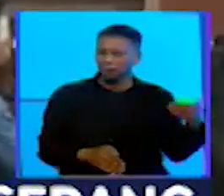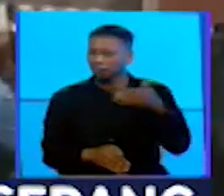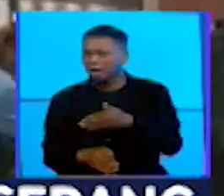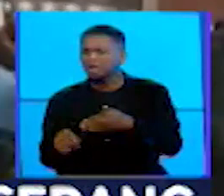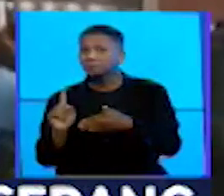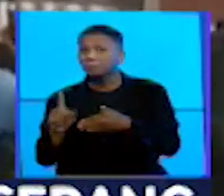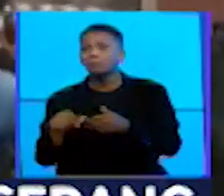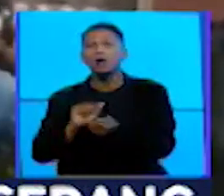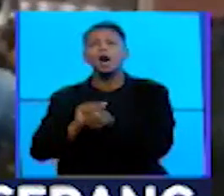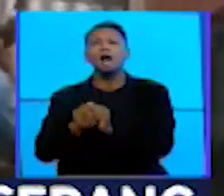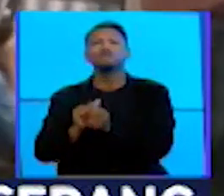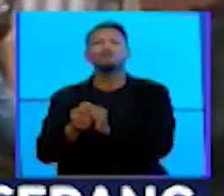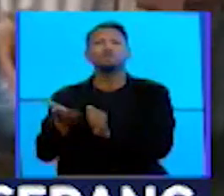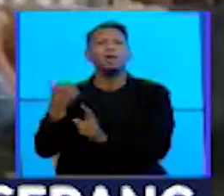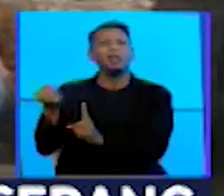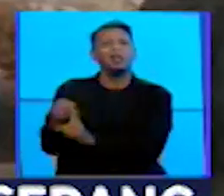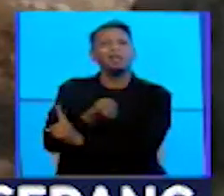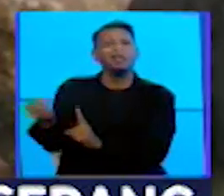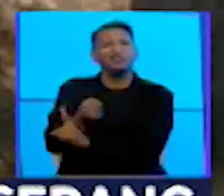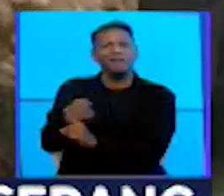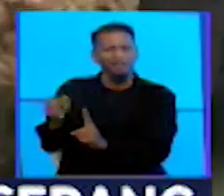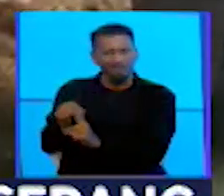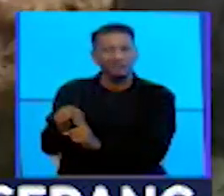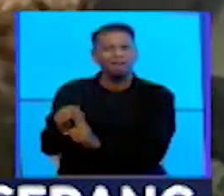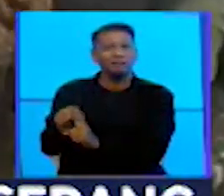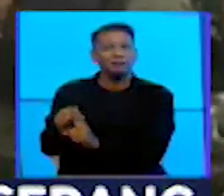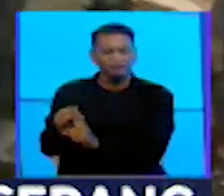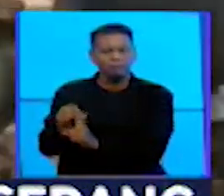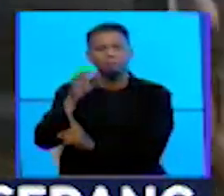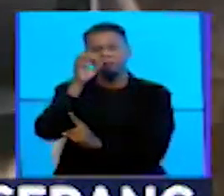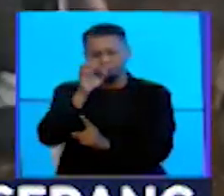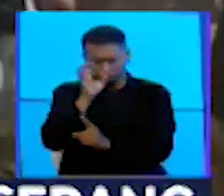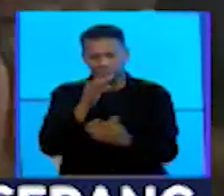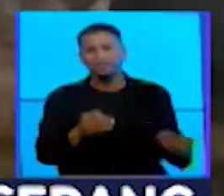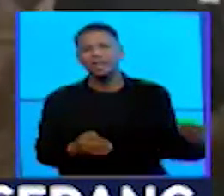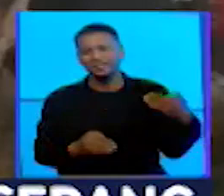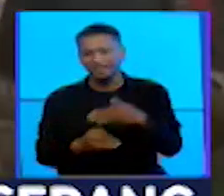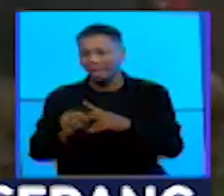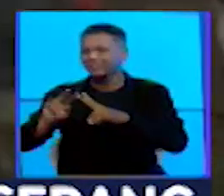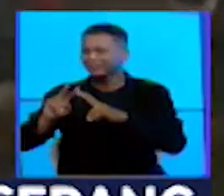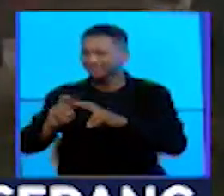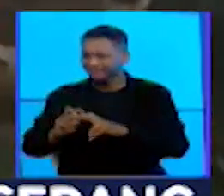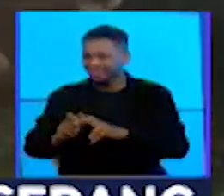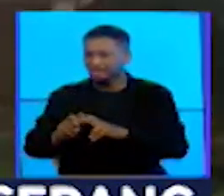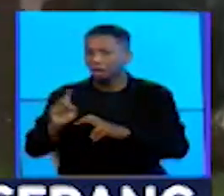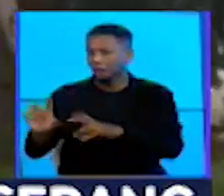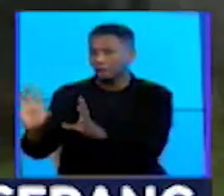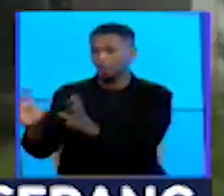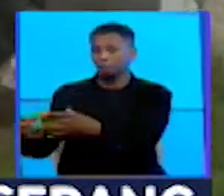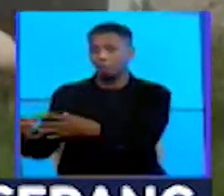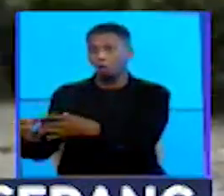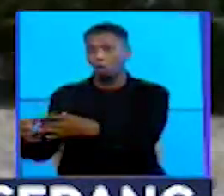yang dibakar oleh KKB Kamis lalu. Usai melakukan pengecekan, rombongan yang hendak kembali ke kota mendapatkan tembakan.